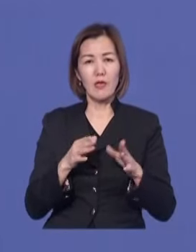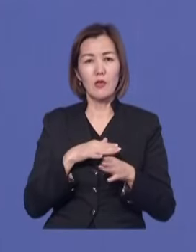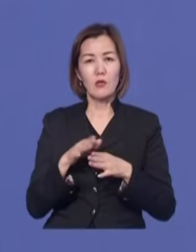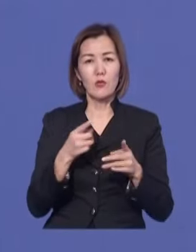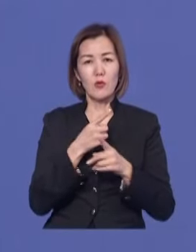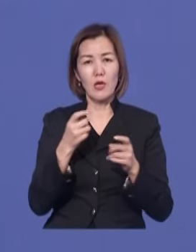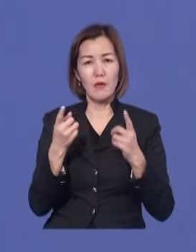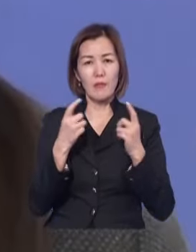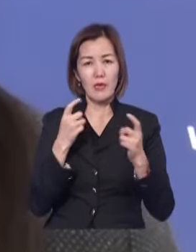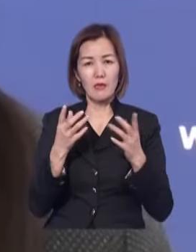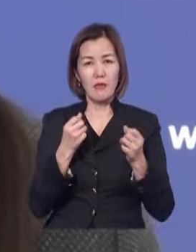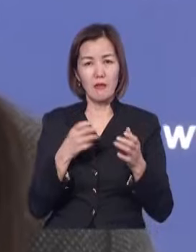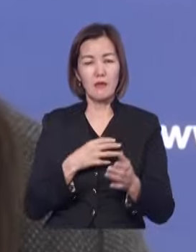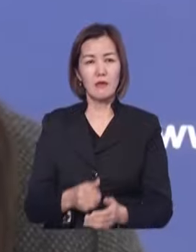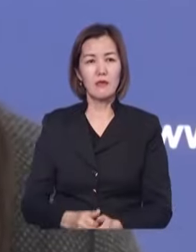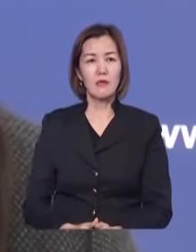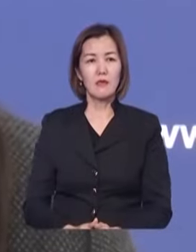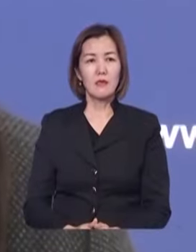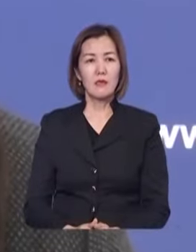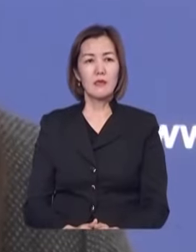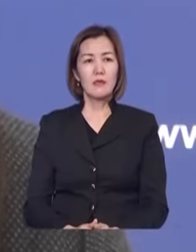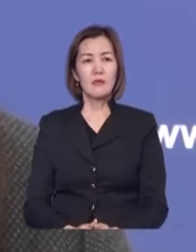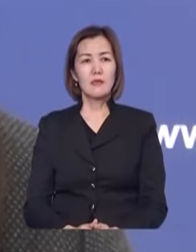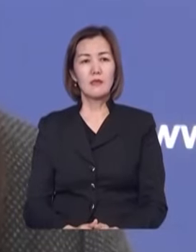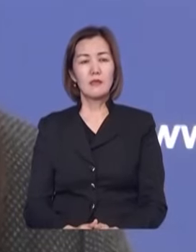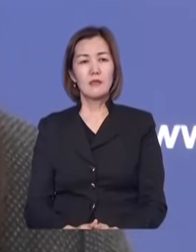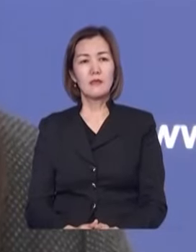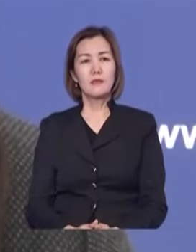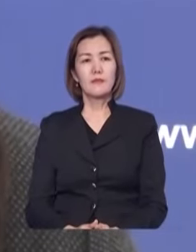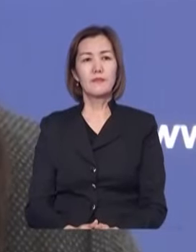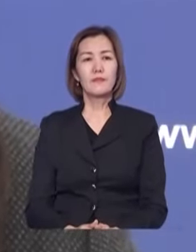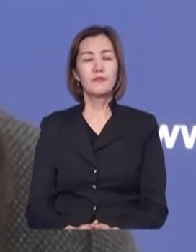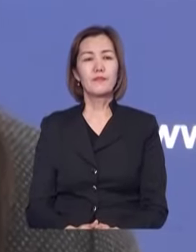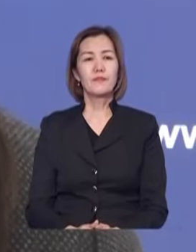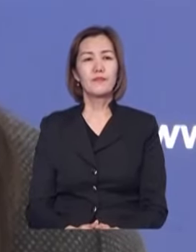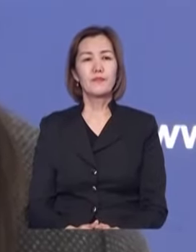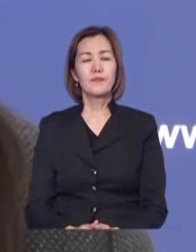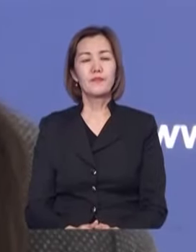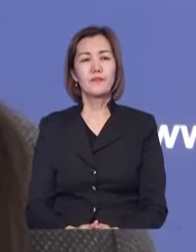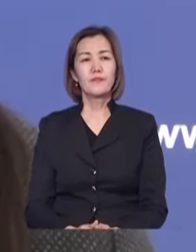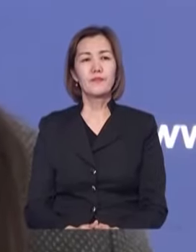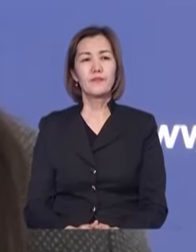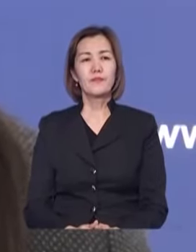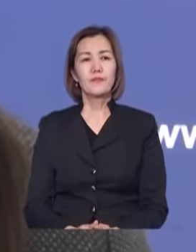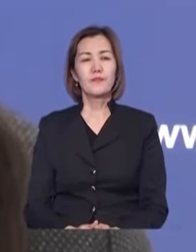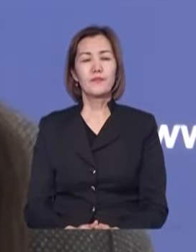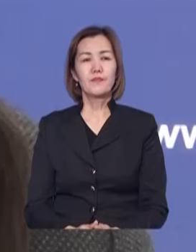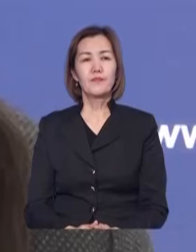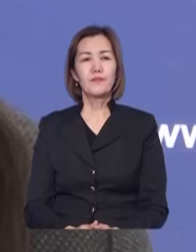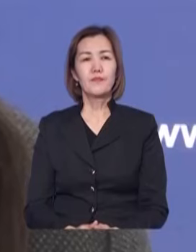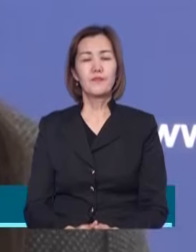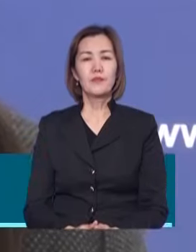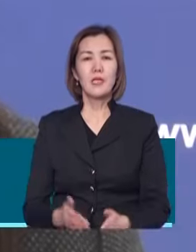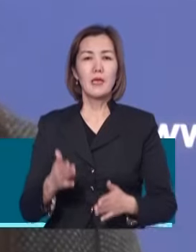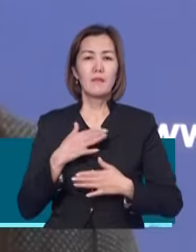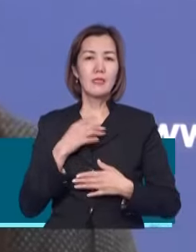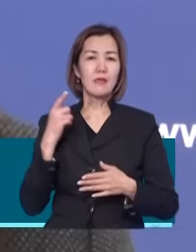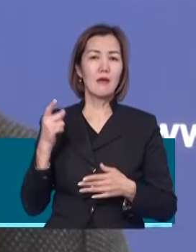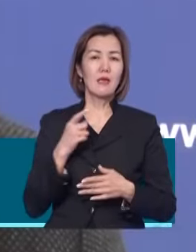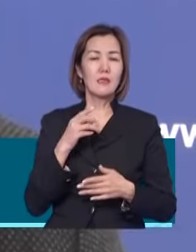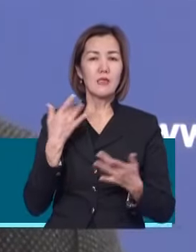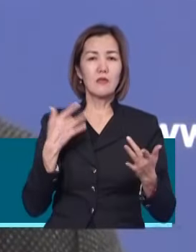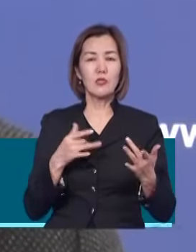ақпарат алғанын айтады. У нас хозяйство в Жамбульском районе, Алматинская область, крестьянское хозяйство Жамбек. Біздің шаруашылық